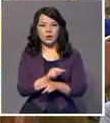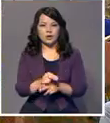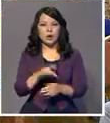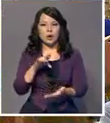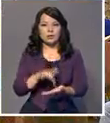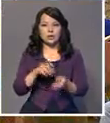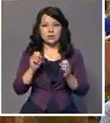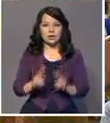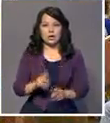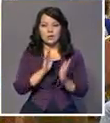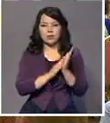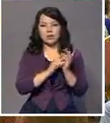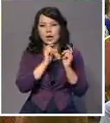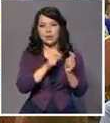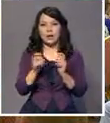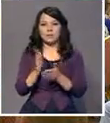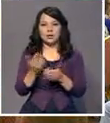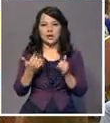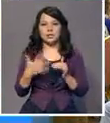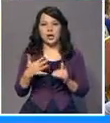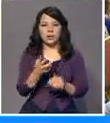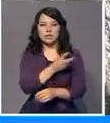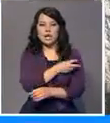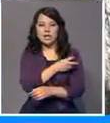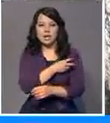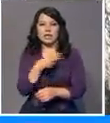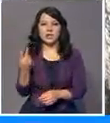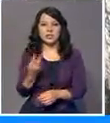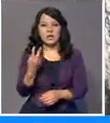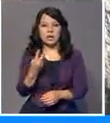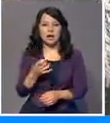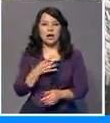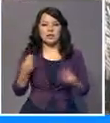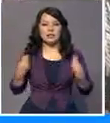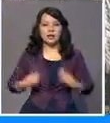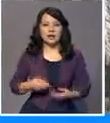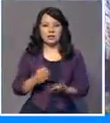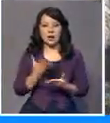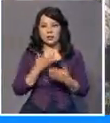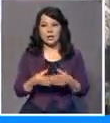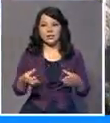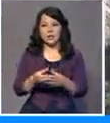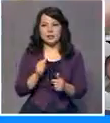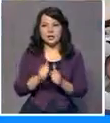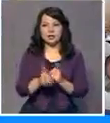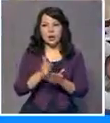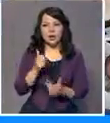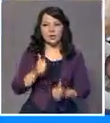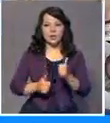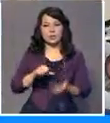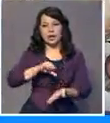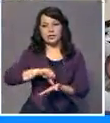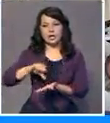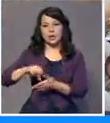орталығы марапатталды. Үздіктер қатарына үміткер 50 дәрігердің ішінде 2 ақ халатты топ жарған. Ал конкурсқа қатысуға